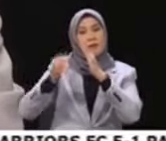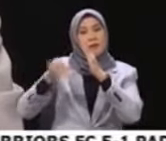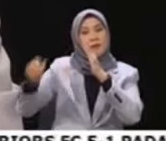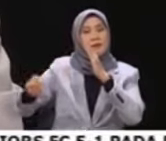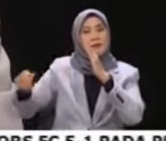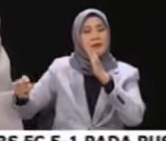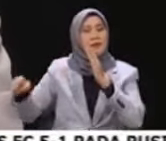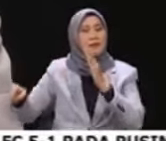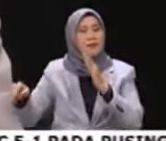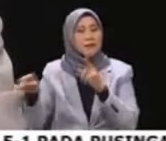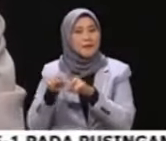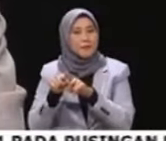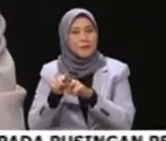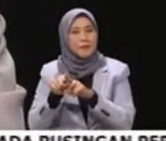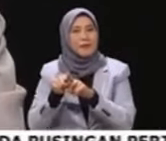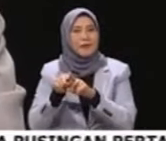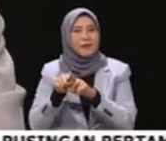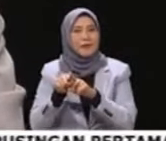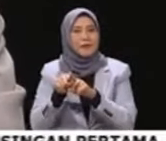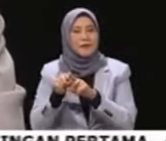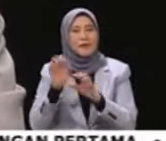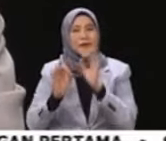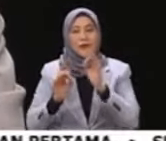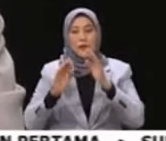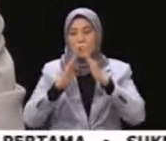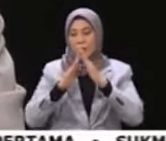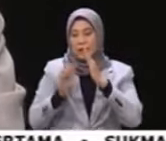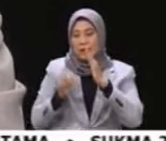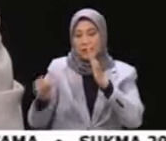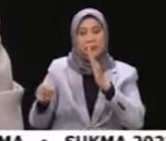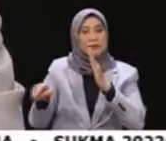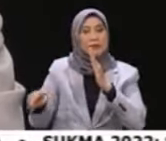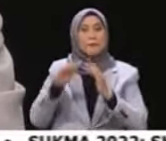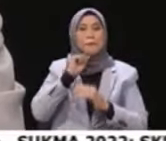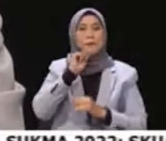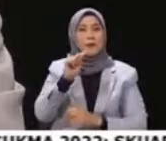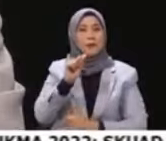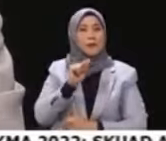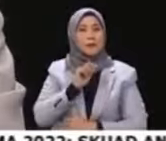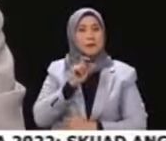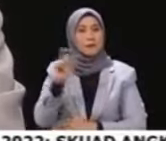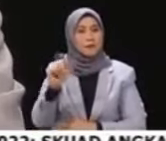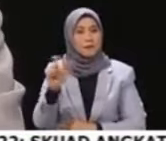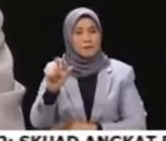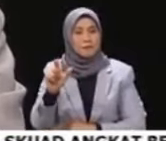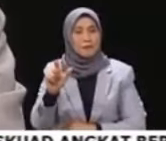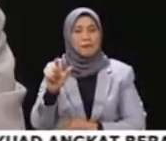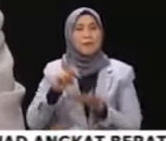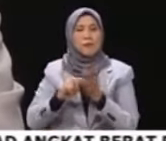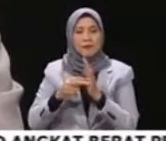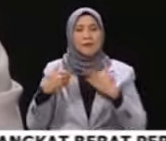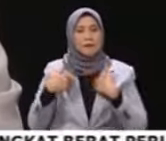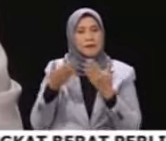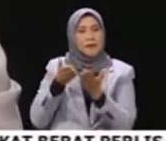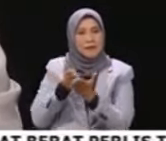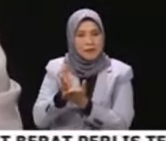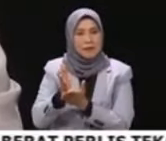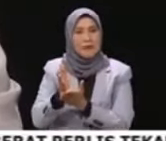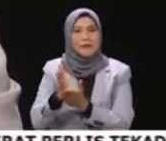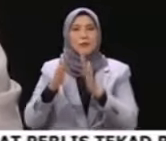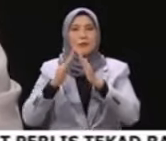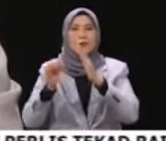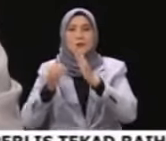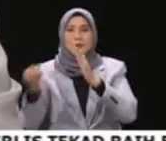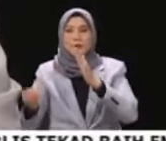kita hak kalau jiran kita itu orang bukan Islam, dia ada satu hak, hak jiran. Kalau Islam itu orang